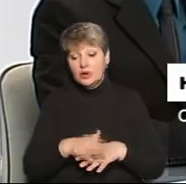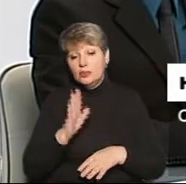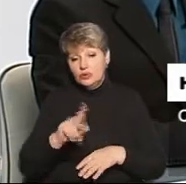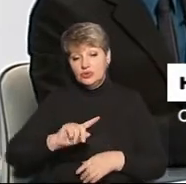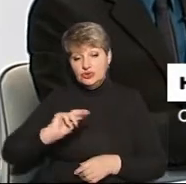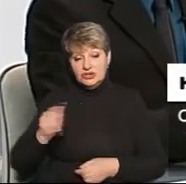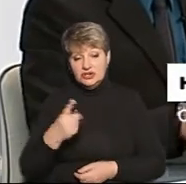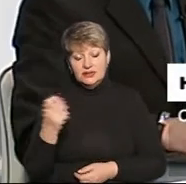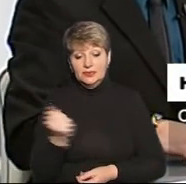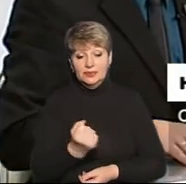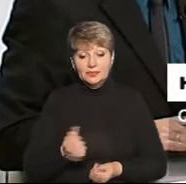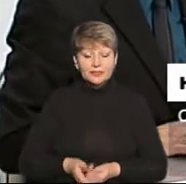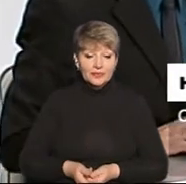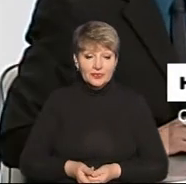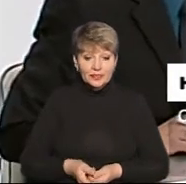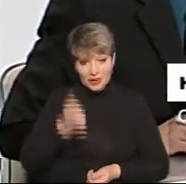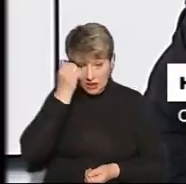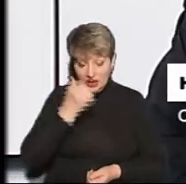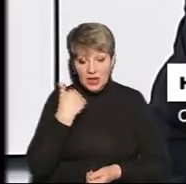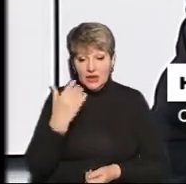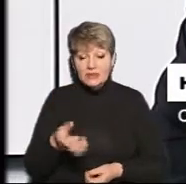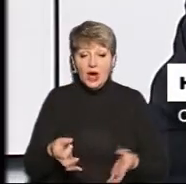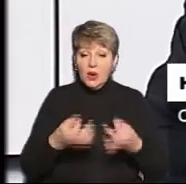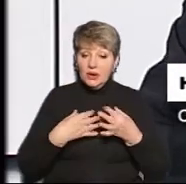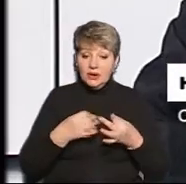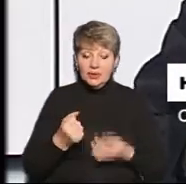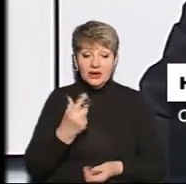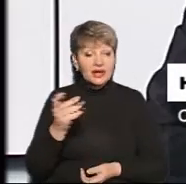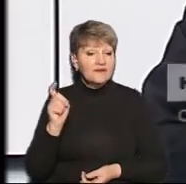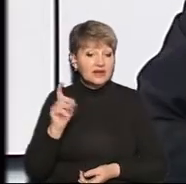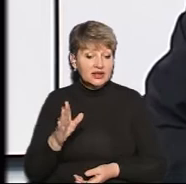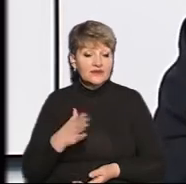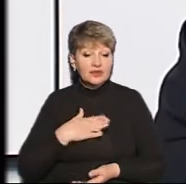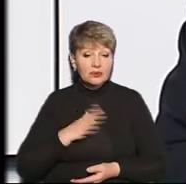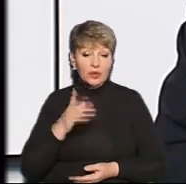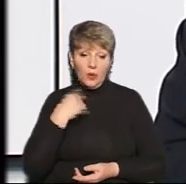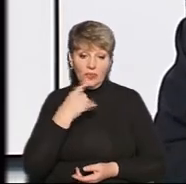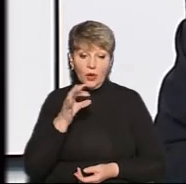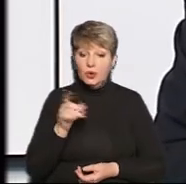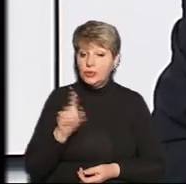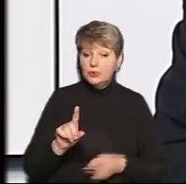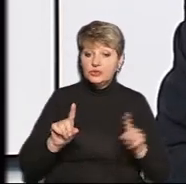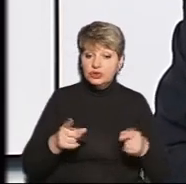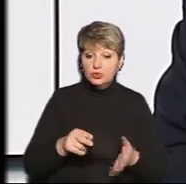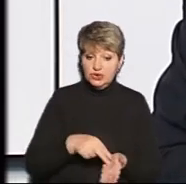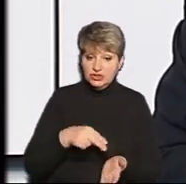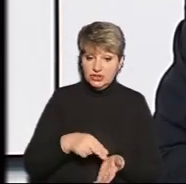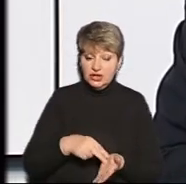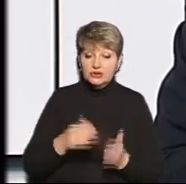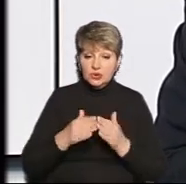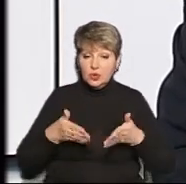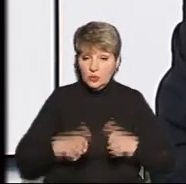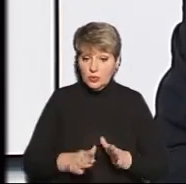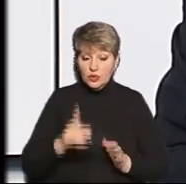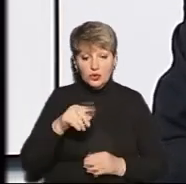через тиждень. Пані Людмила, дякую. Дякую за відповіді та роз'яснення. За кілька хвилин в нашій студії ми будемо говорити про те, чому саме Черкаський пологий будинок